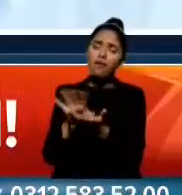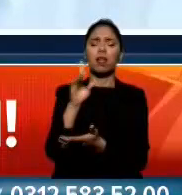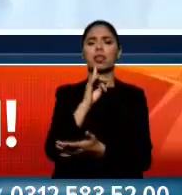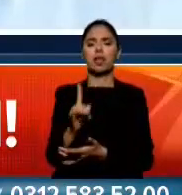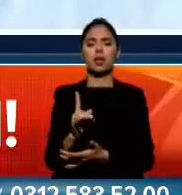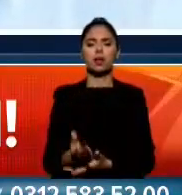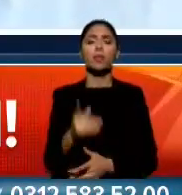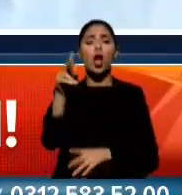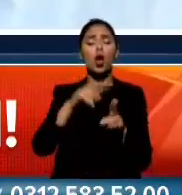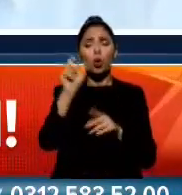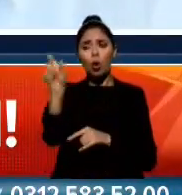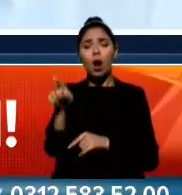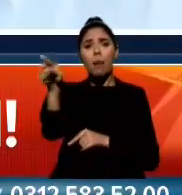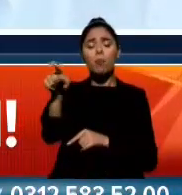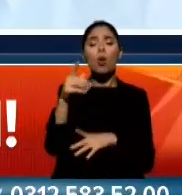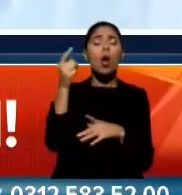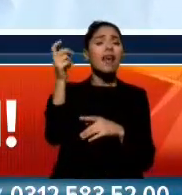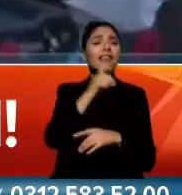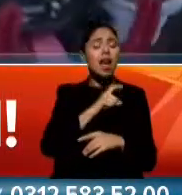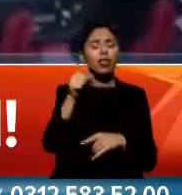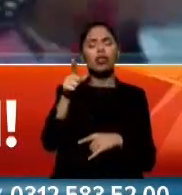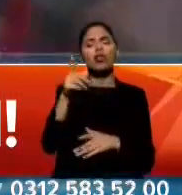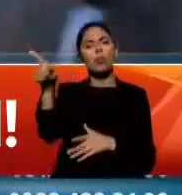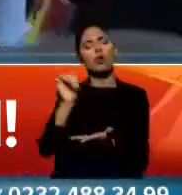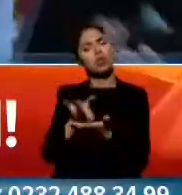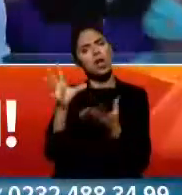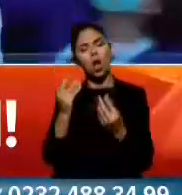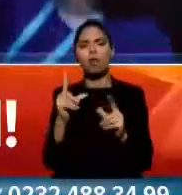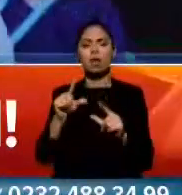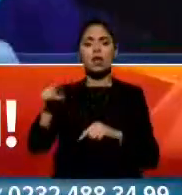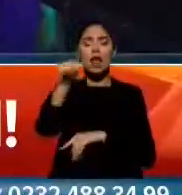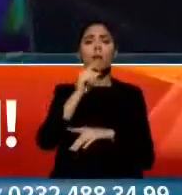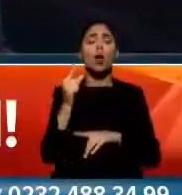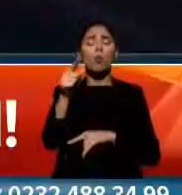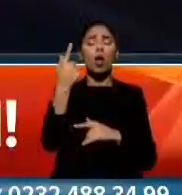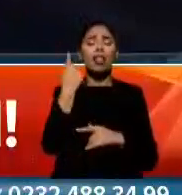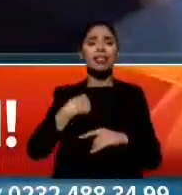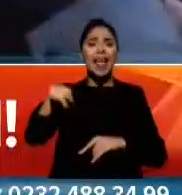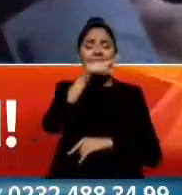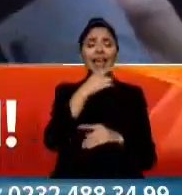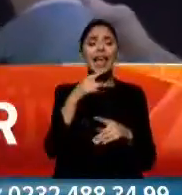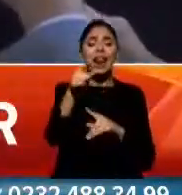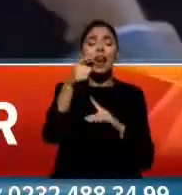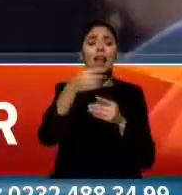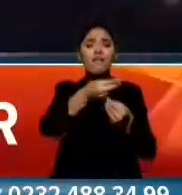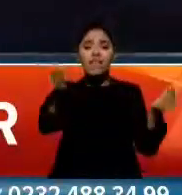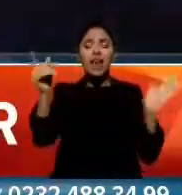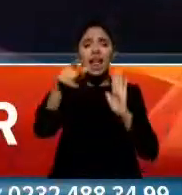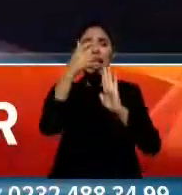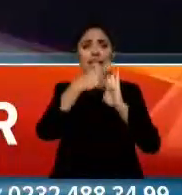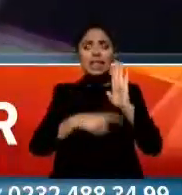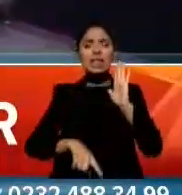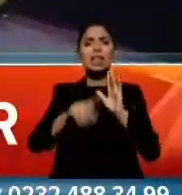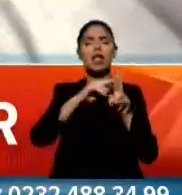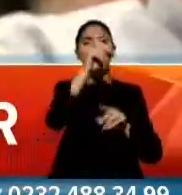hatanın bedelini mutlaka ödemelidir. Kurultay sırasında delegelere dağıtılan seçilemeyecekler listesinden Koray Aydın'ı